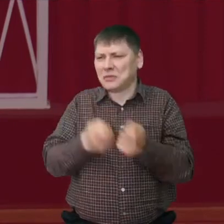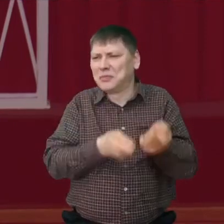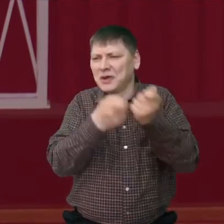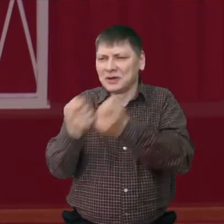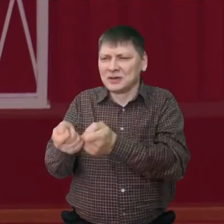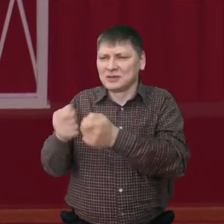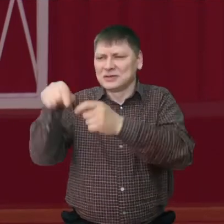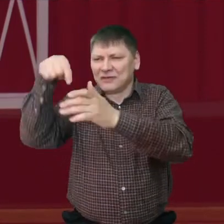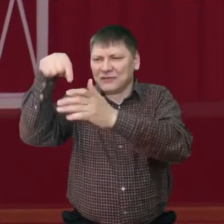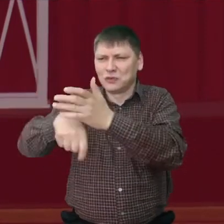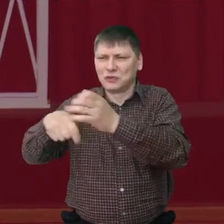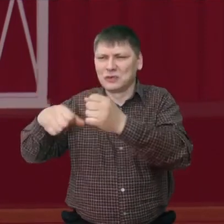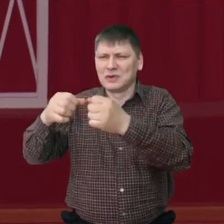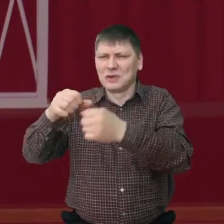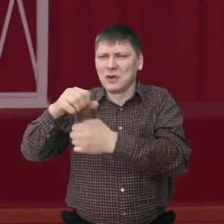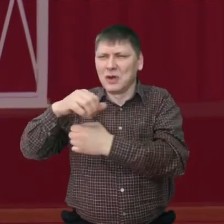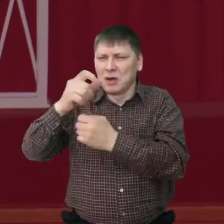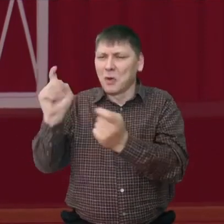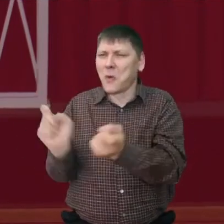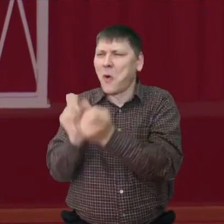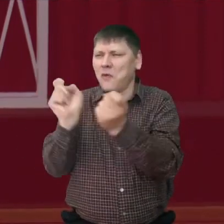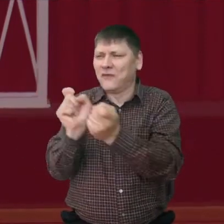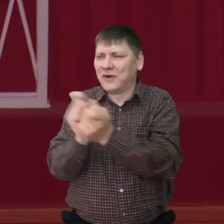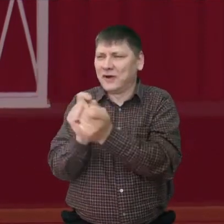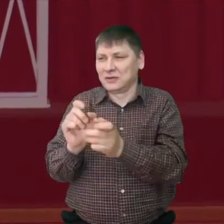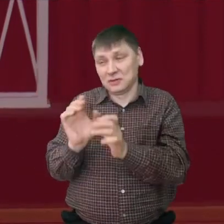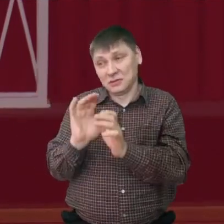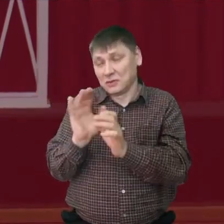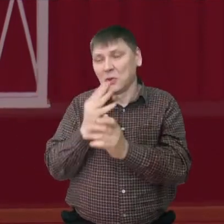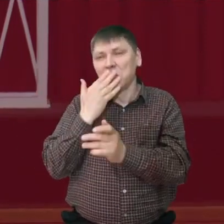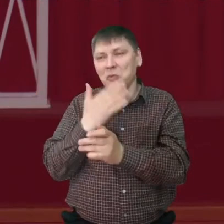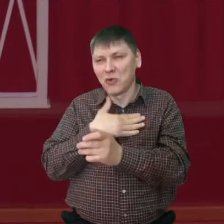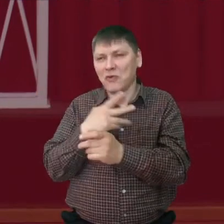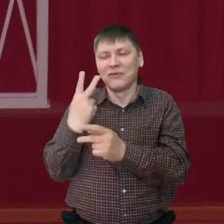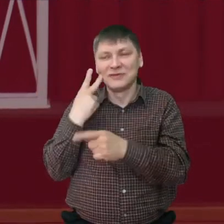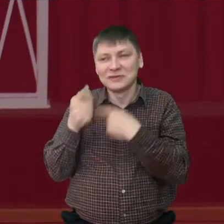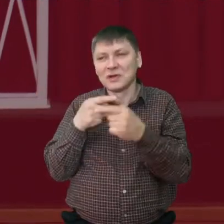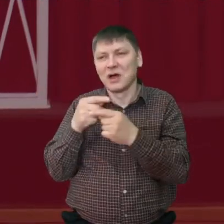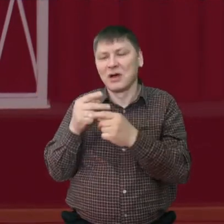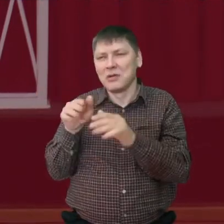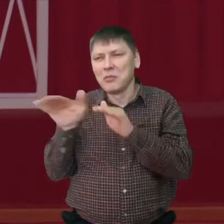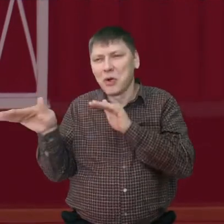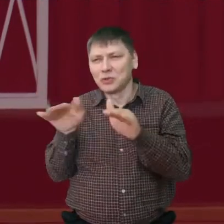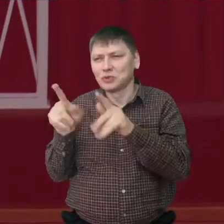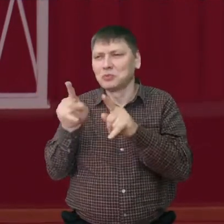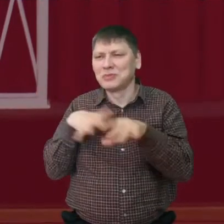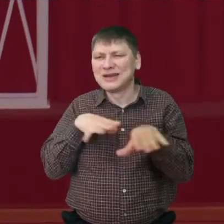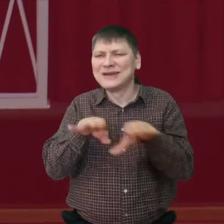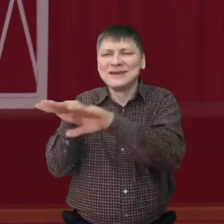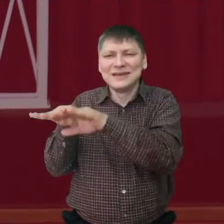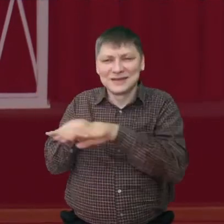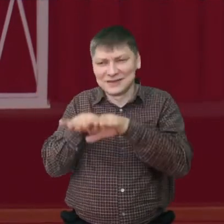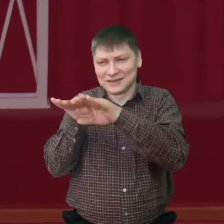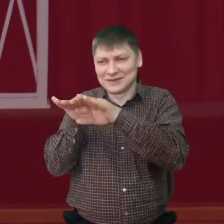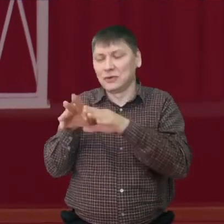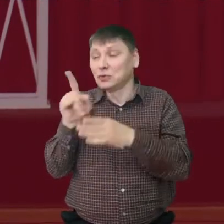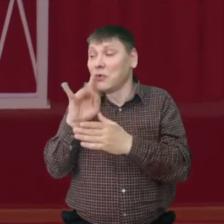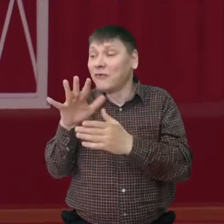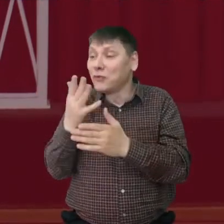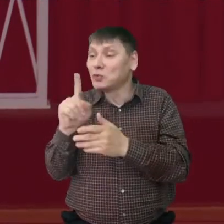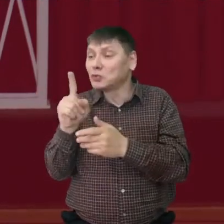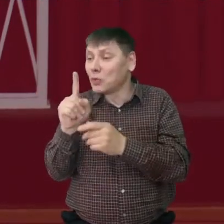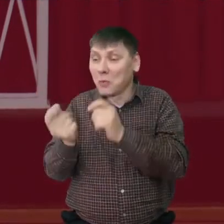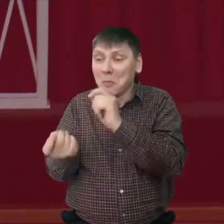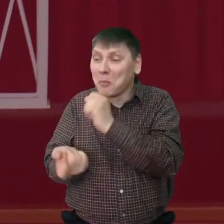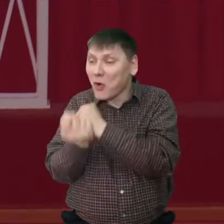какое-то разногласие. Но наоборот, истинная любовь побуждает к единству, она побуждает к тому, что даже если вдруг и возникает